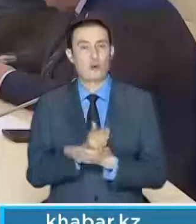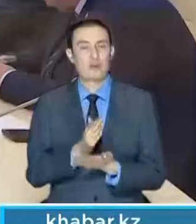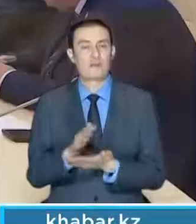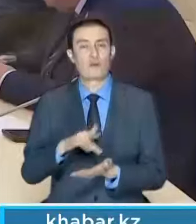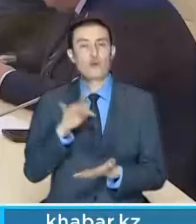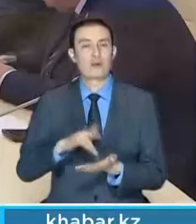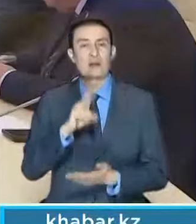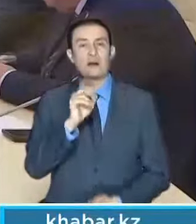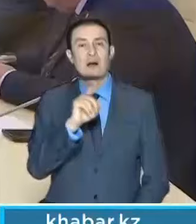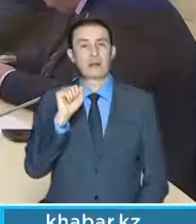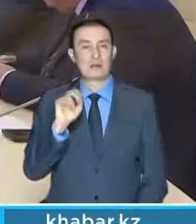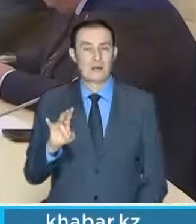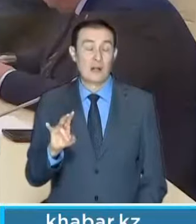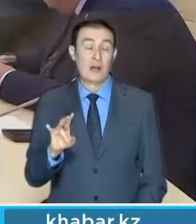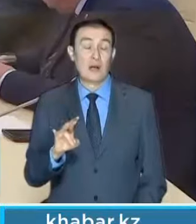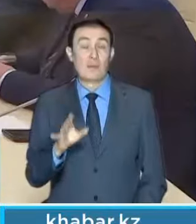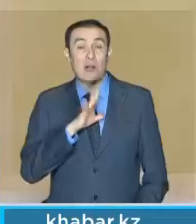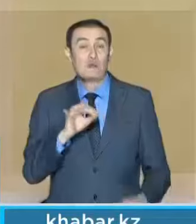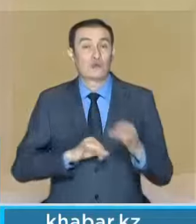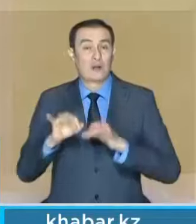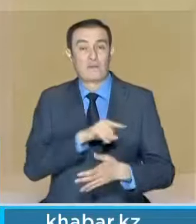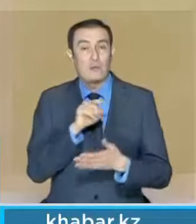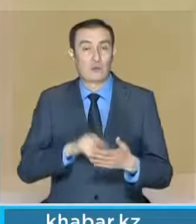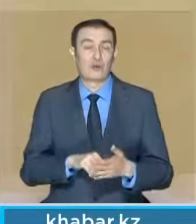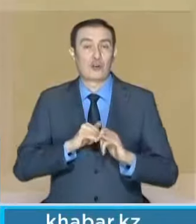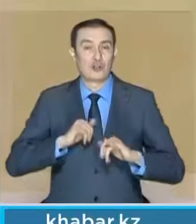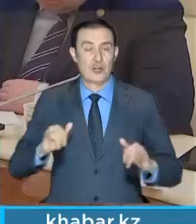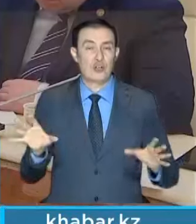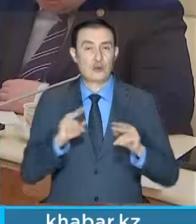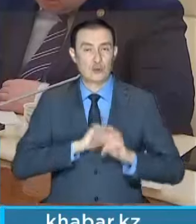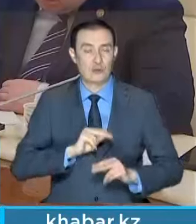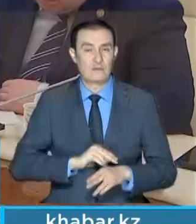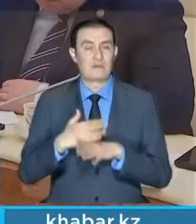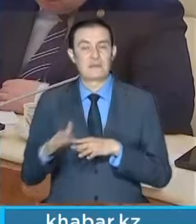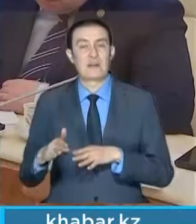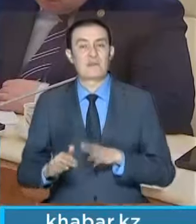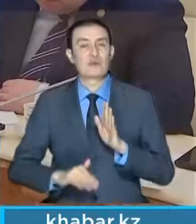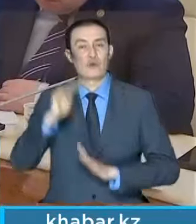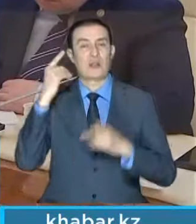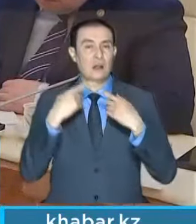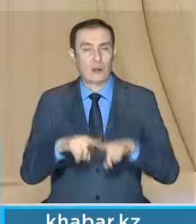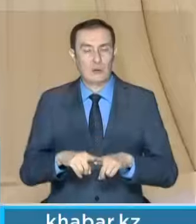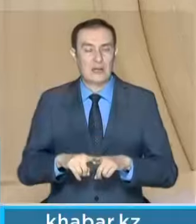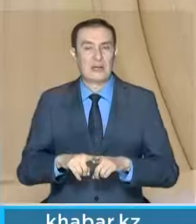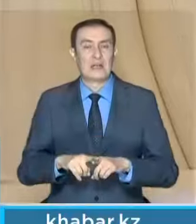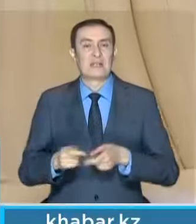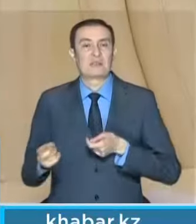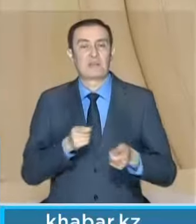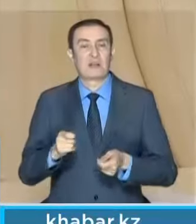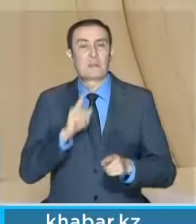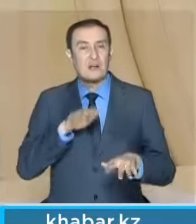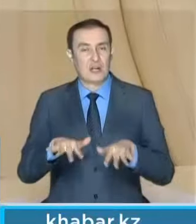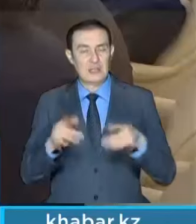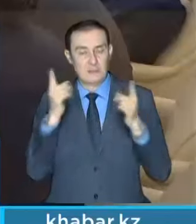Казани с официальным визитом стороны обсудили возможности расширения сотрудничества в сфере высоких технологий спикер мажилиса отметил